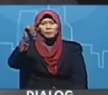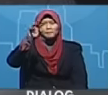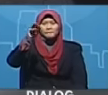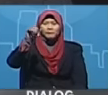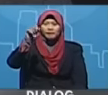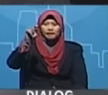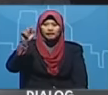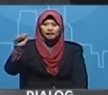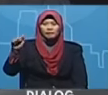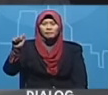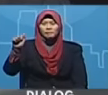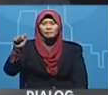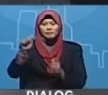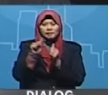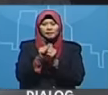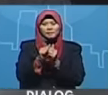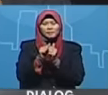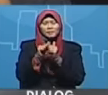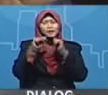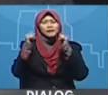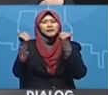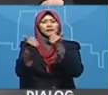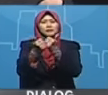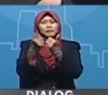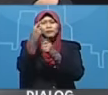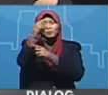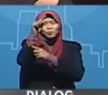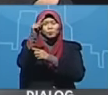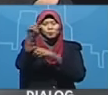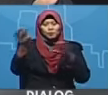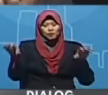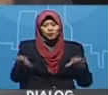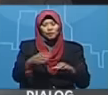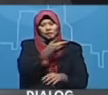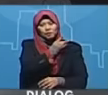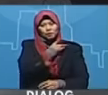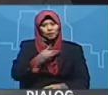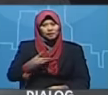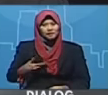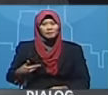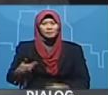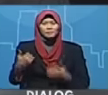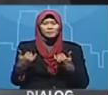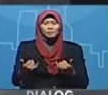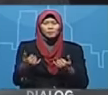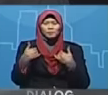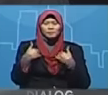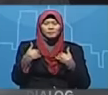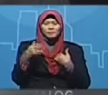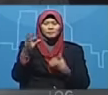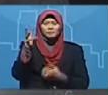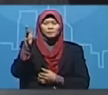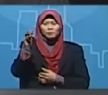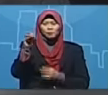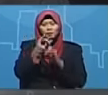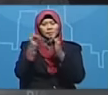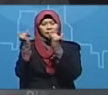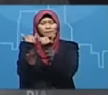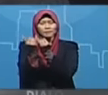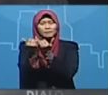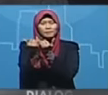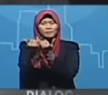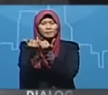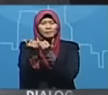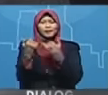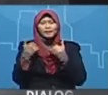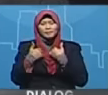mata dan agensi-agensi yang nak membuat umrah ini. Sekarang ini kita ada 61 syarikat yang membuat